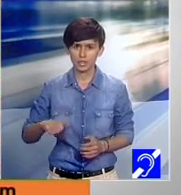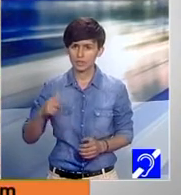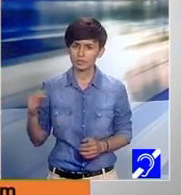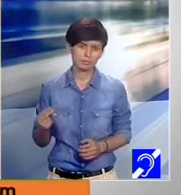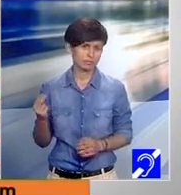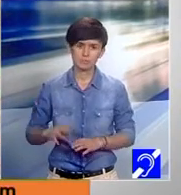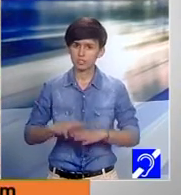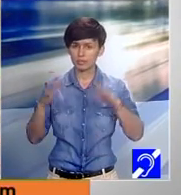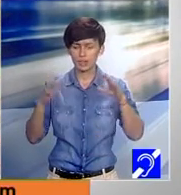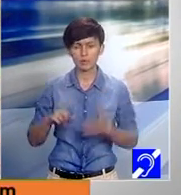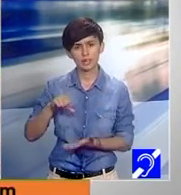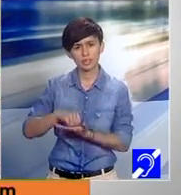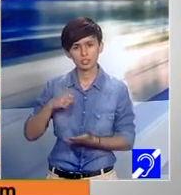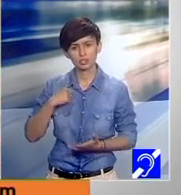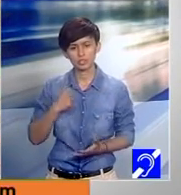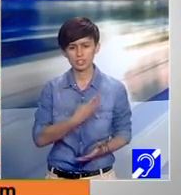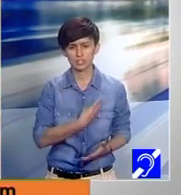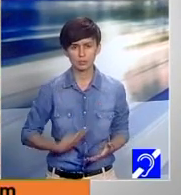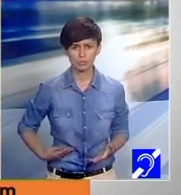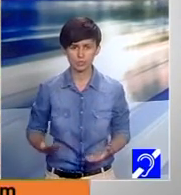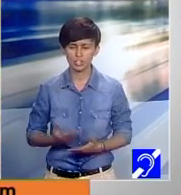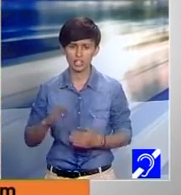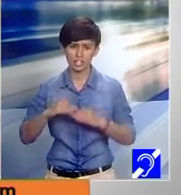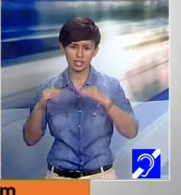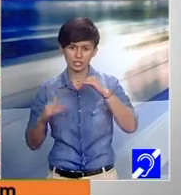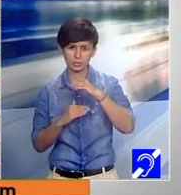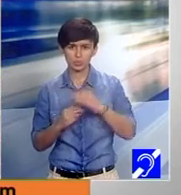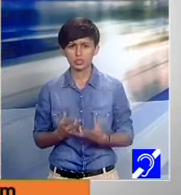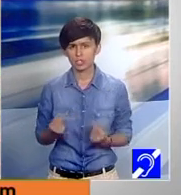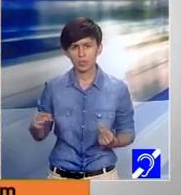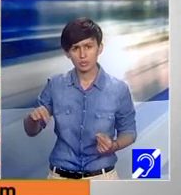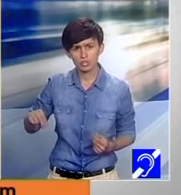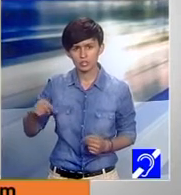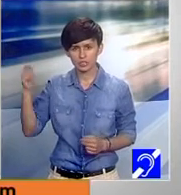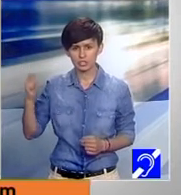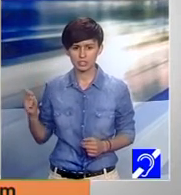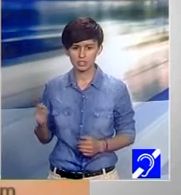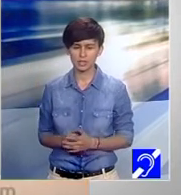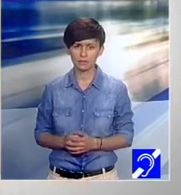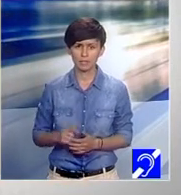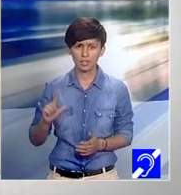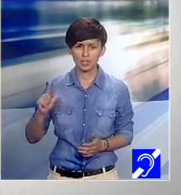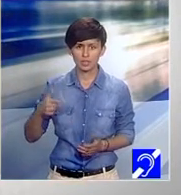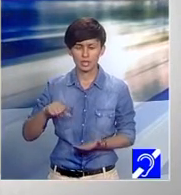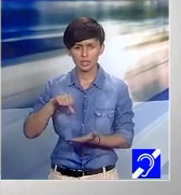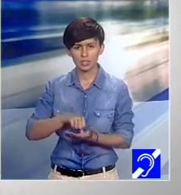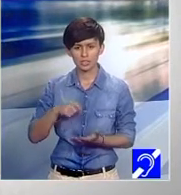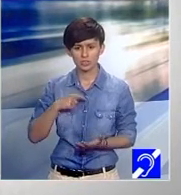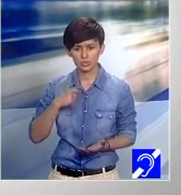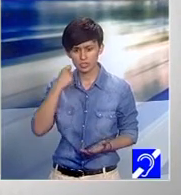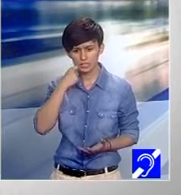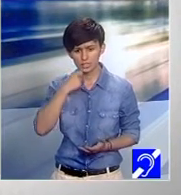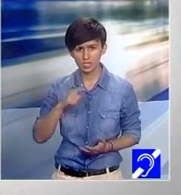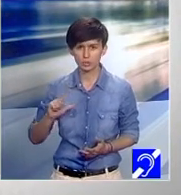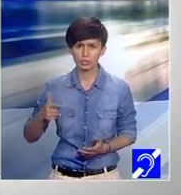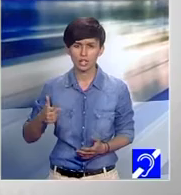are arondate majoritatea județelor din țară. Centrul regional Cluj este al doilea ca și mărime, după cunoștințele mele, pentru